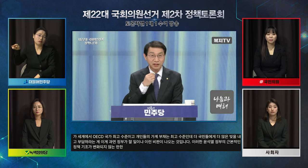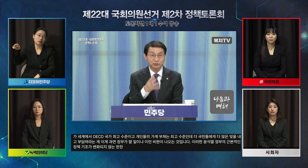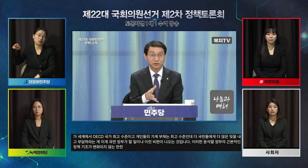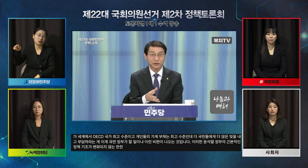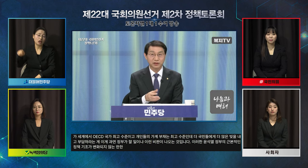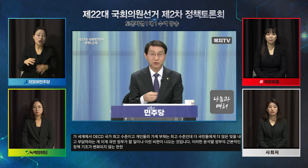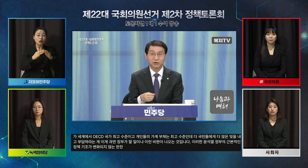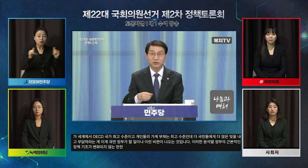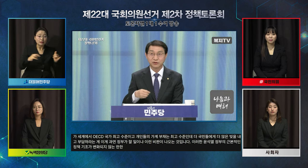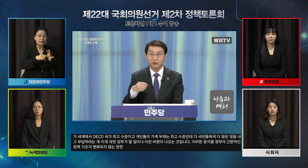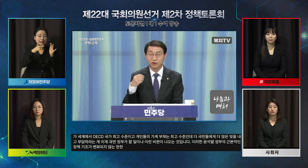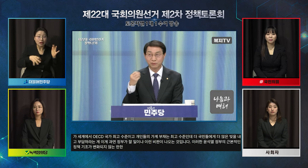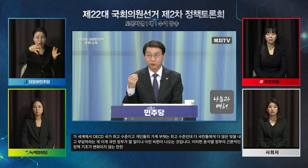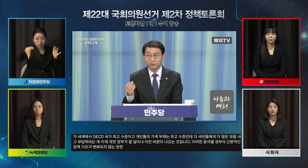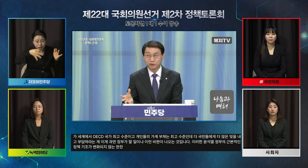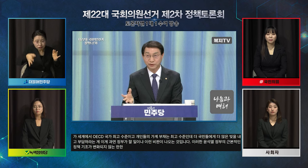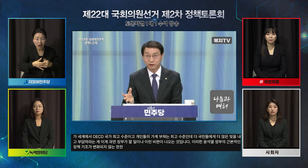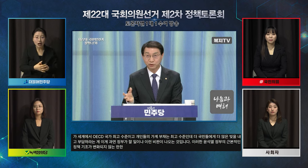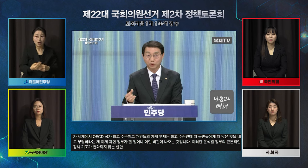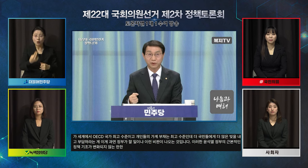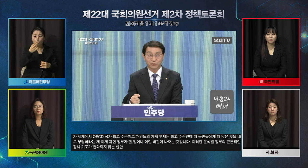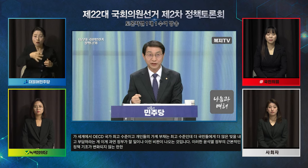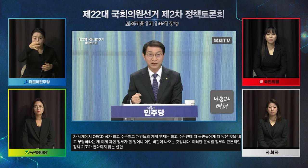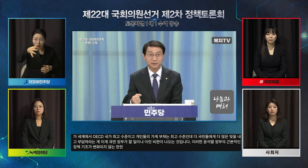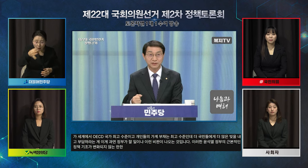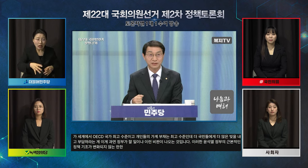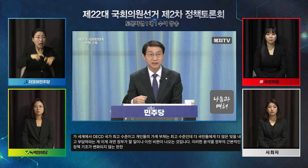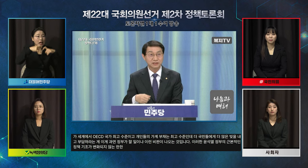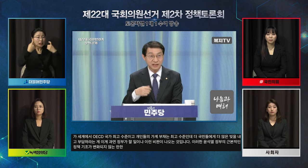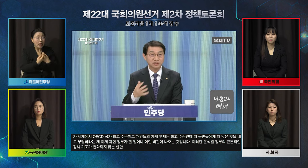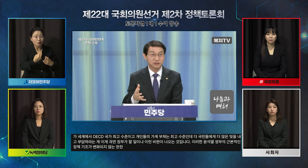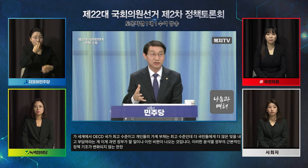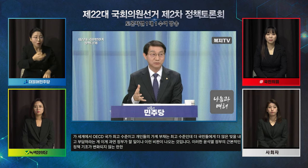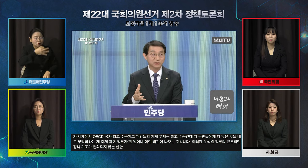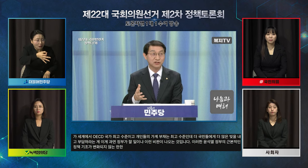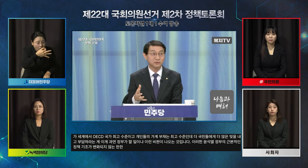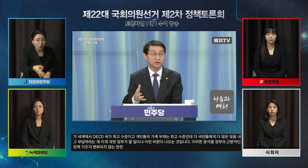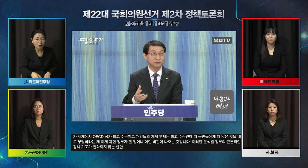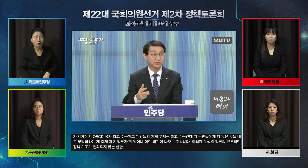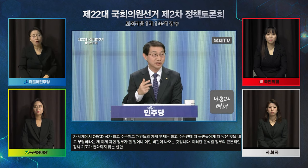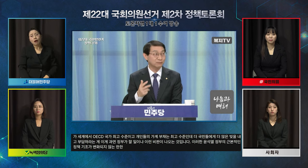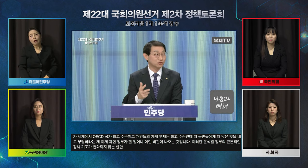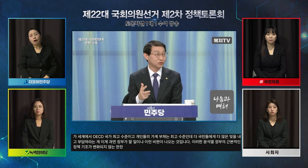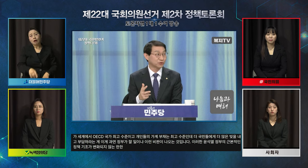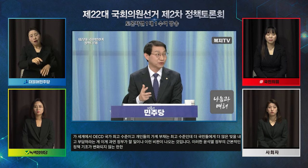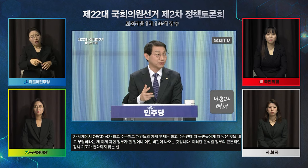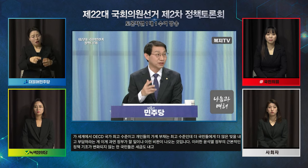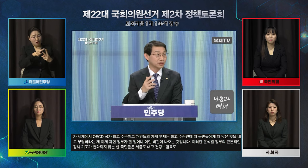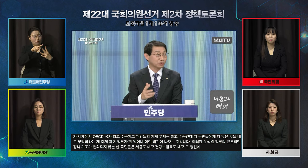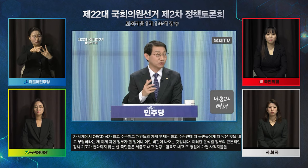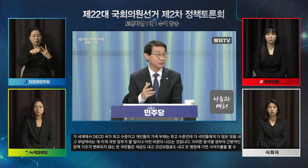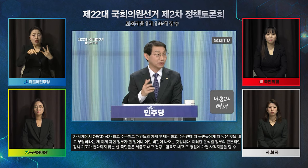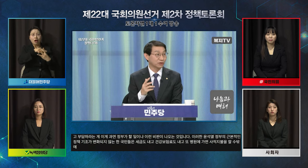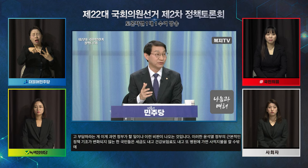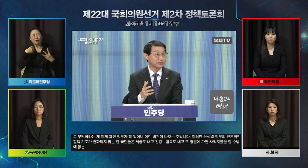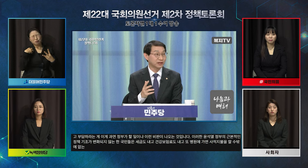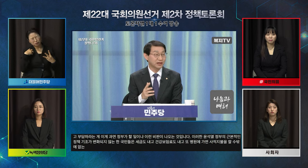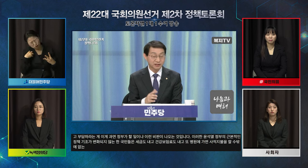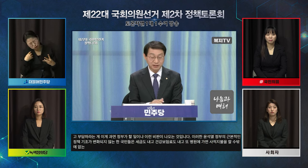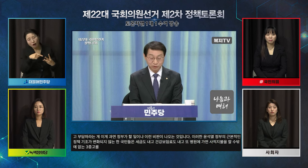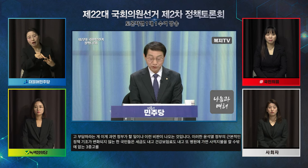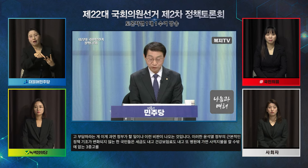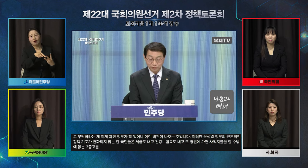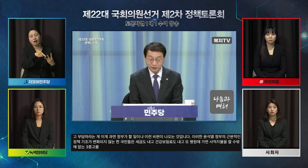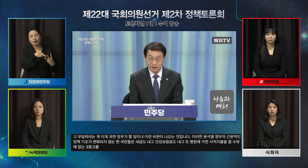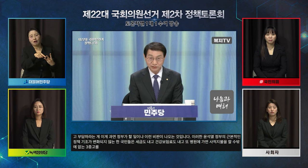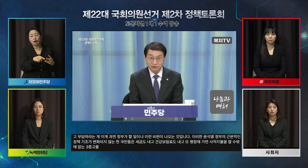세금도 내고 건강보험료도 내고 또 병원에 가면 사적 지불을 할 수밖에 없는 이런 삼중고를 겪을 수밖에 없는데